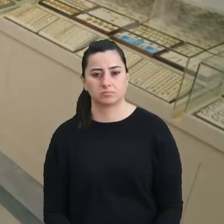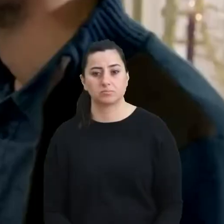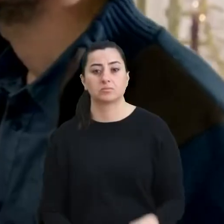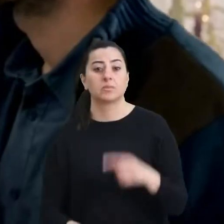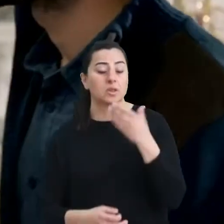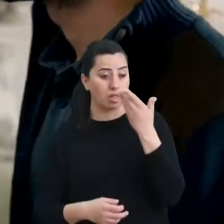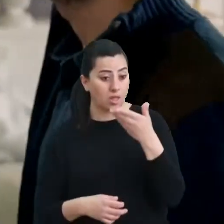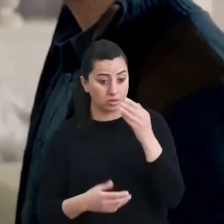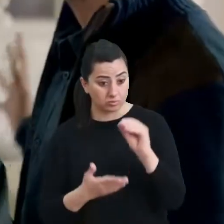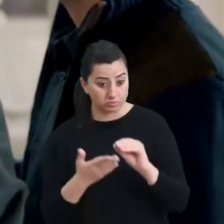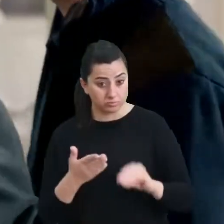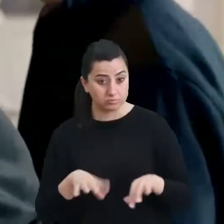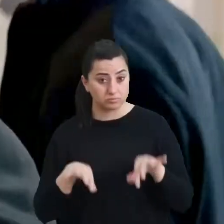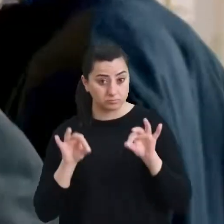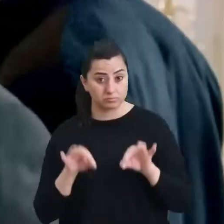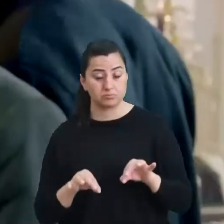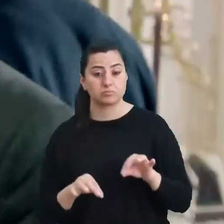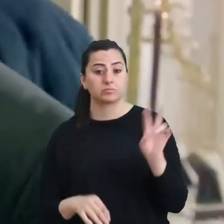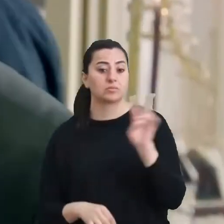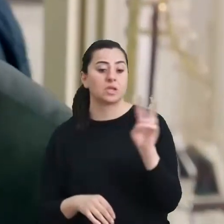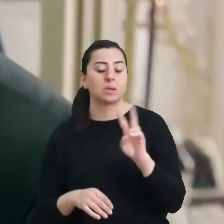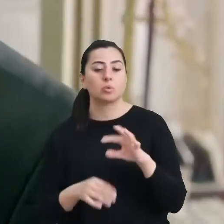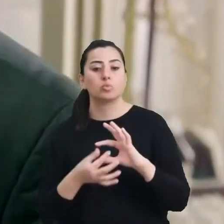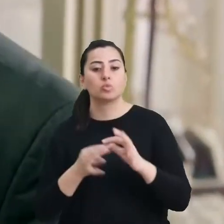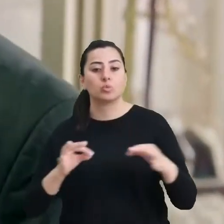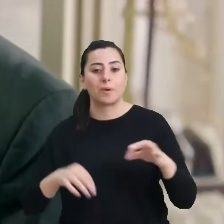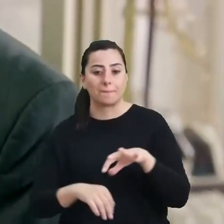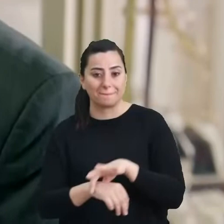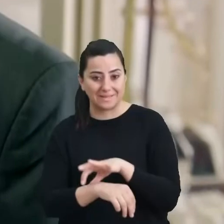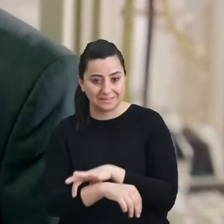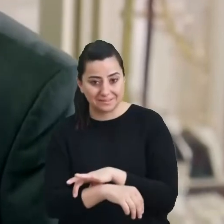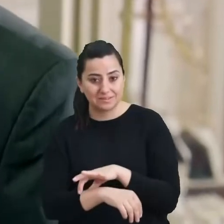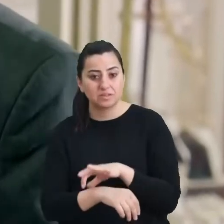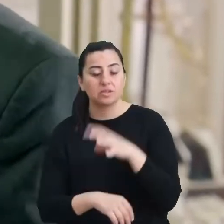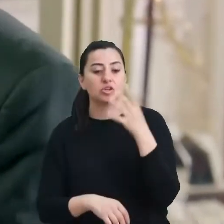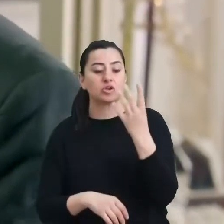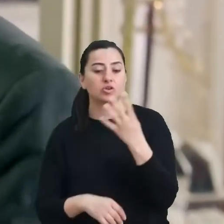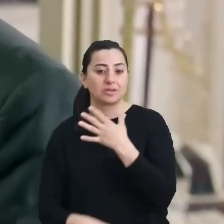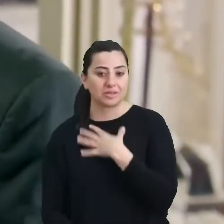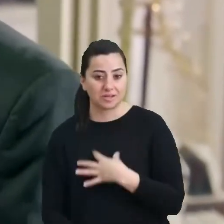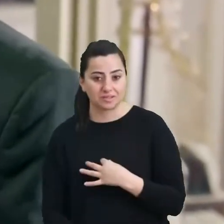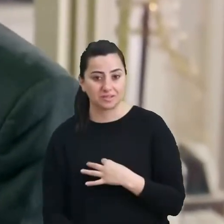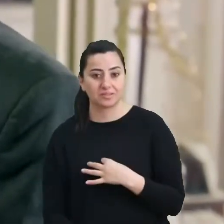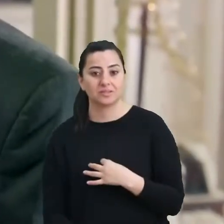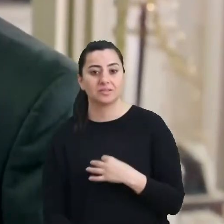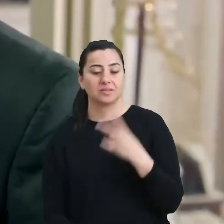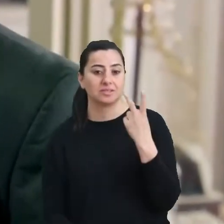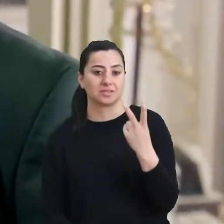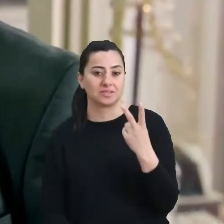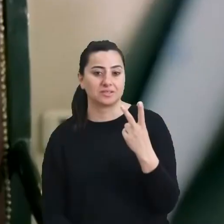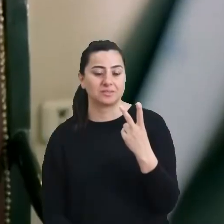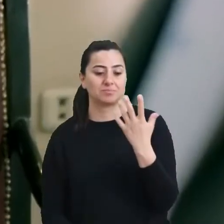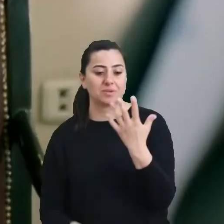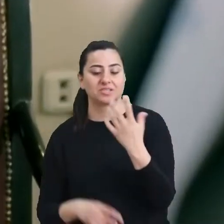Ahmet? Elini itti. 20 vurma bilezik. 4 gerdanlık, 2